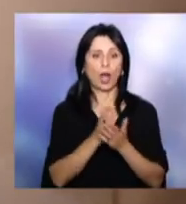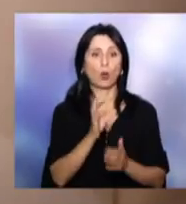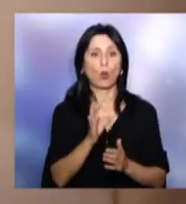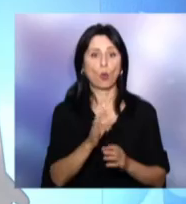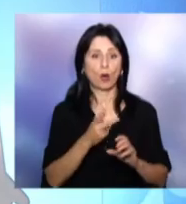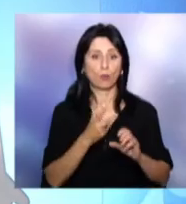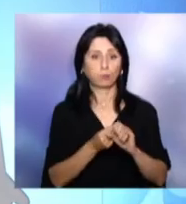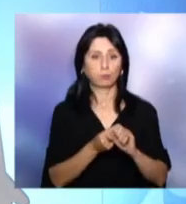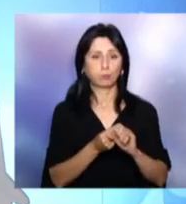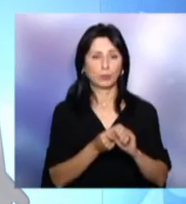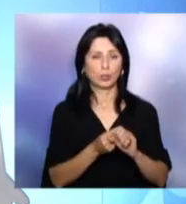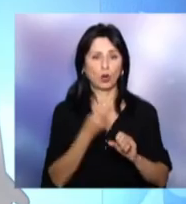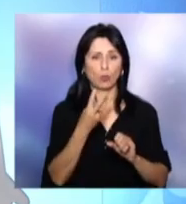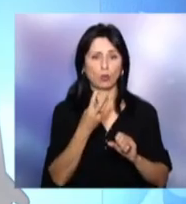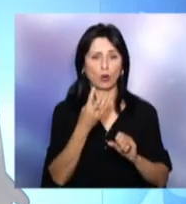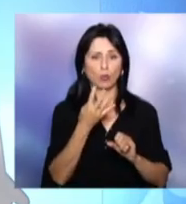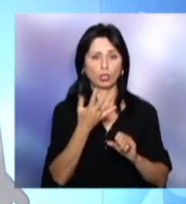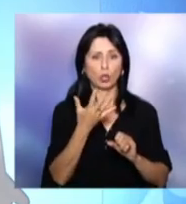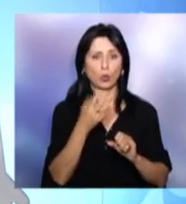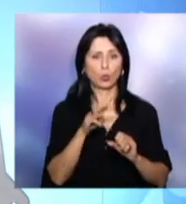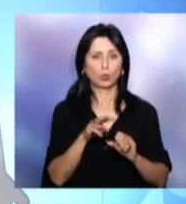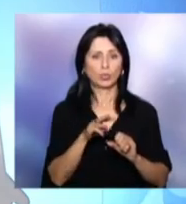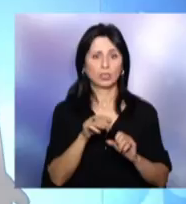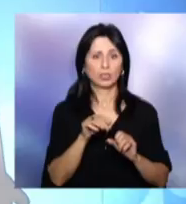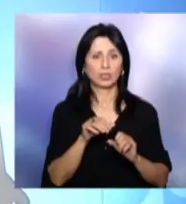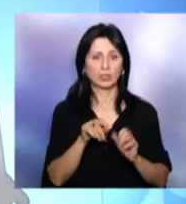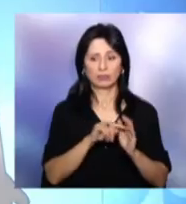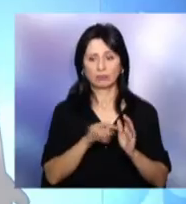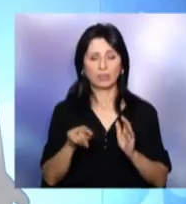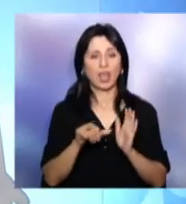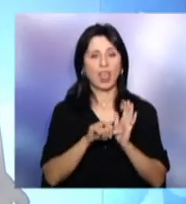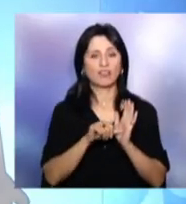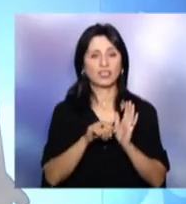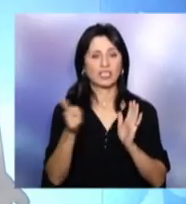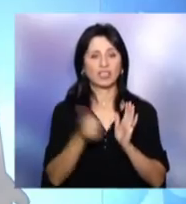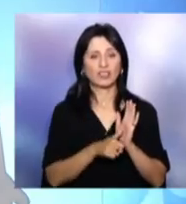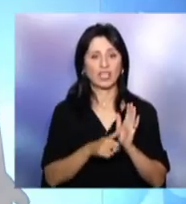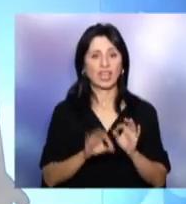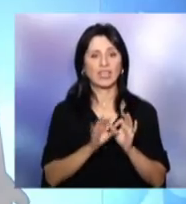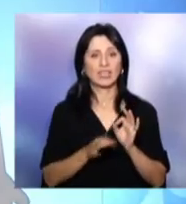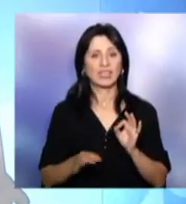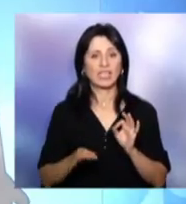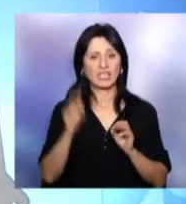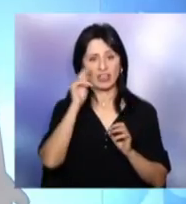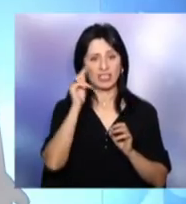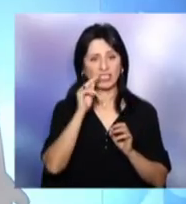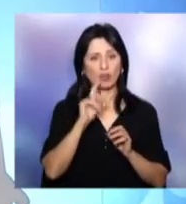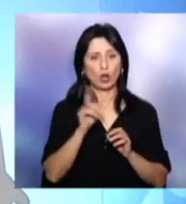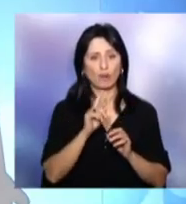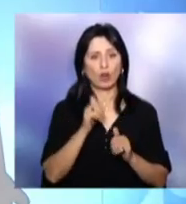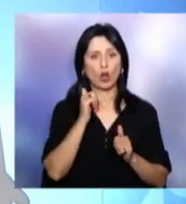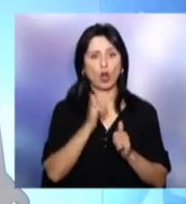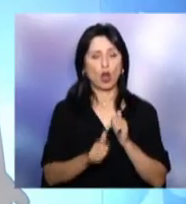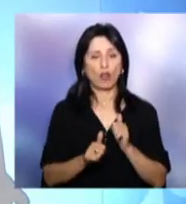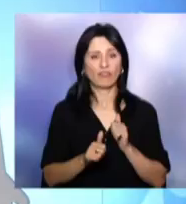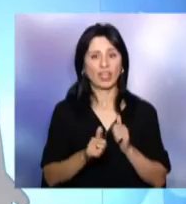დავაყოვნოთ და 45 წუთი უნდა გამოდინებას. 6 კვირის შემდეგ ჩვენი ნაწლავი ისწავლის, რომ